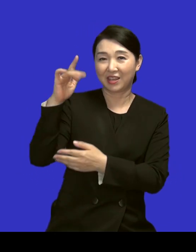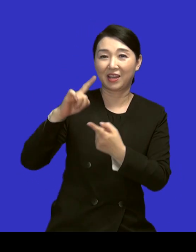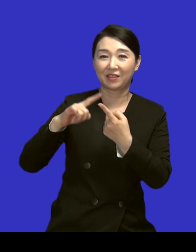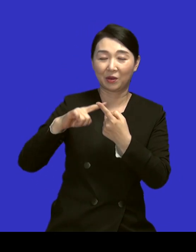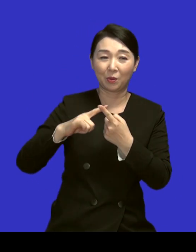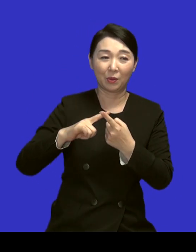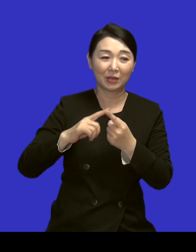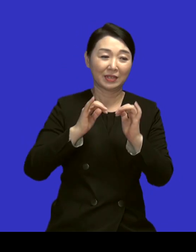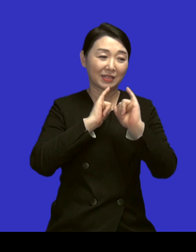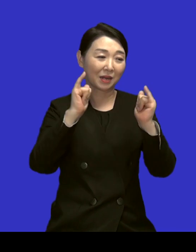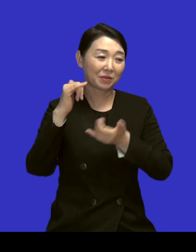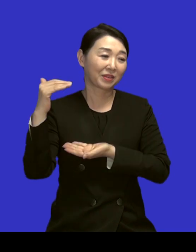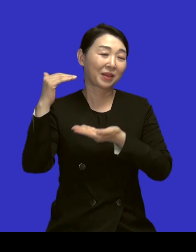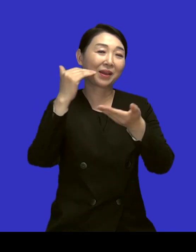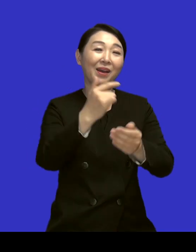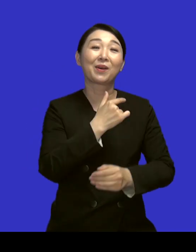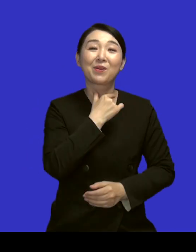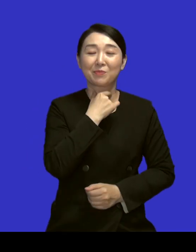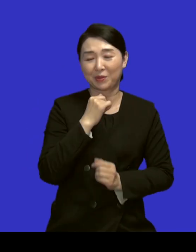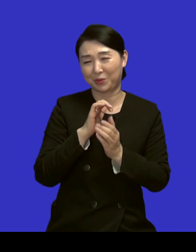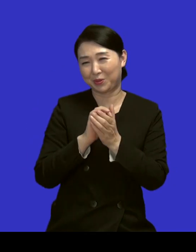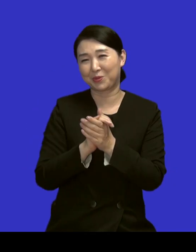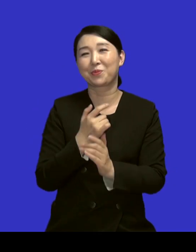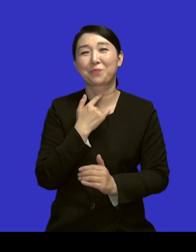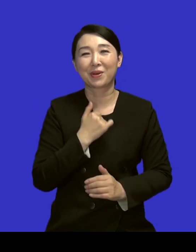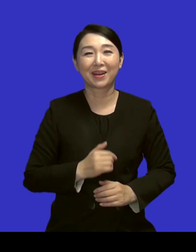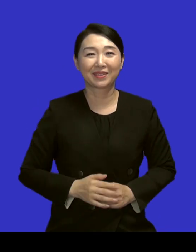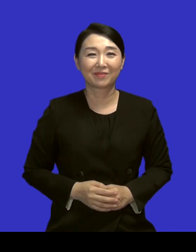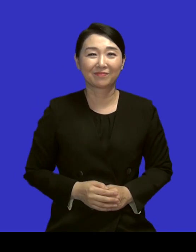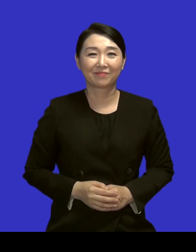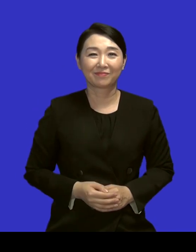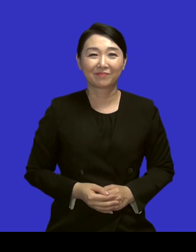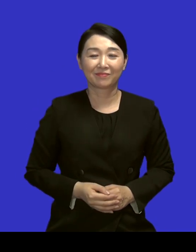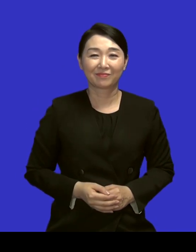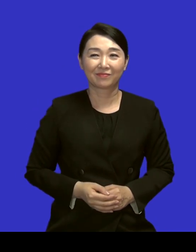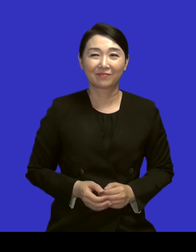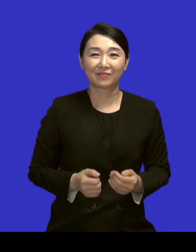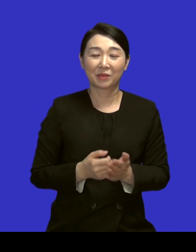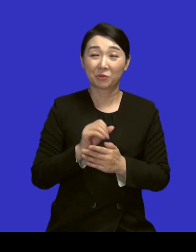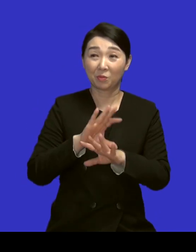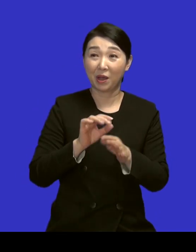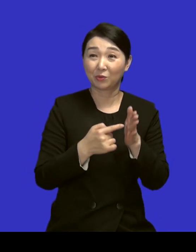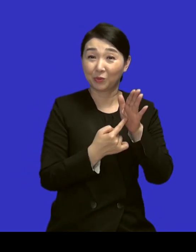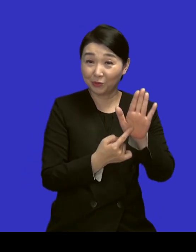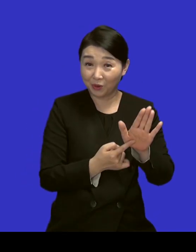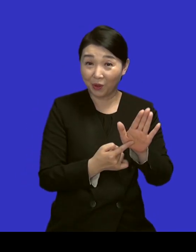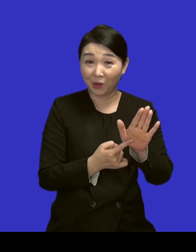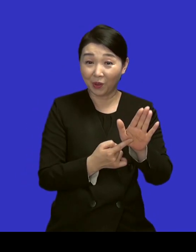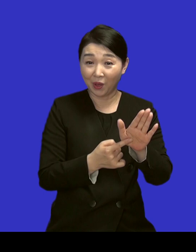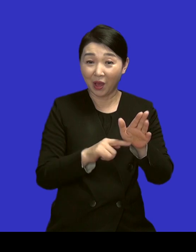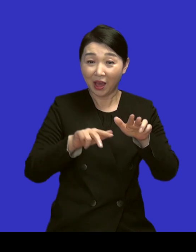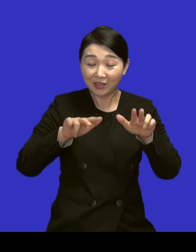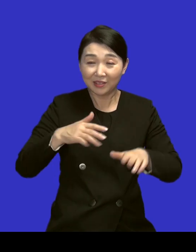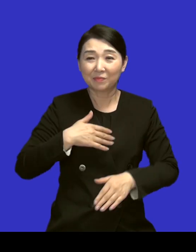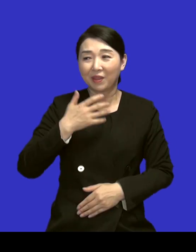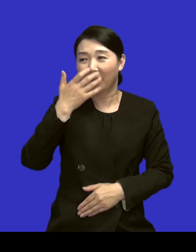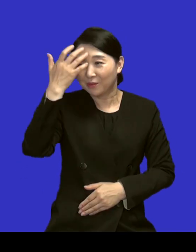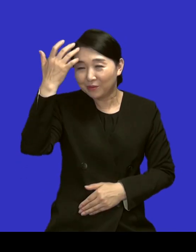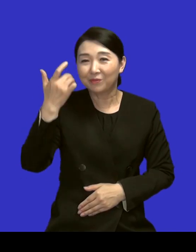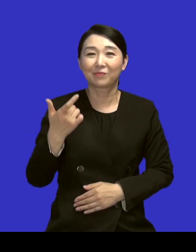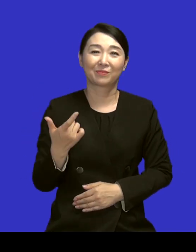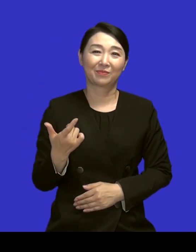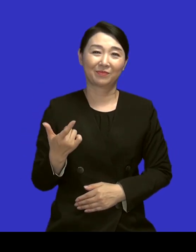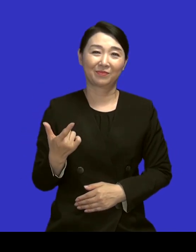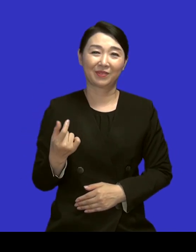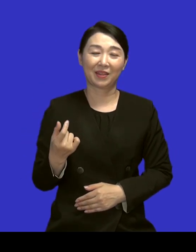흘려보내고 싶다라는 예. 기도를 늘 했었거든요. 네. 그래서 여기 출연하게 된 이 시간이 너무 제게는 네. 꿈만 같은